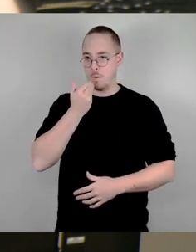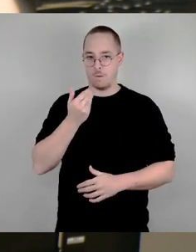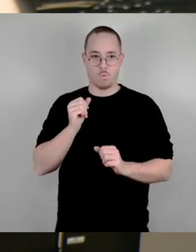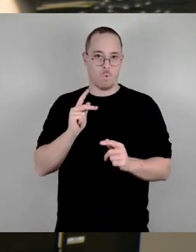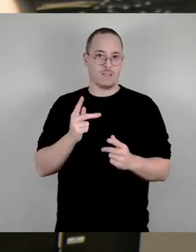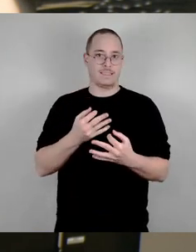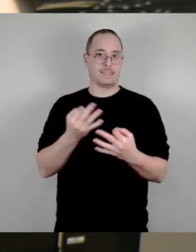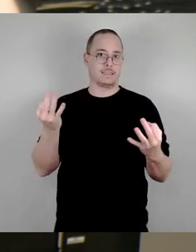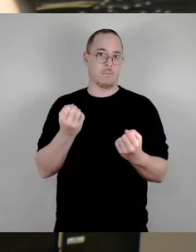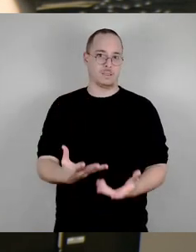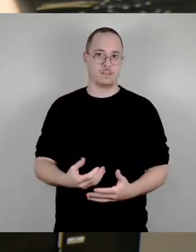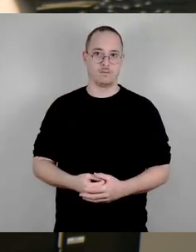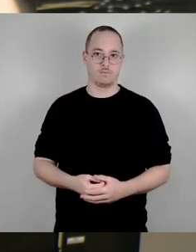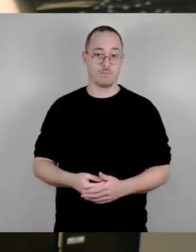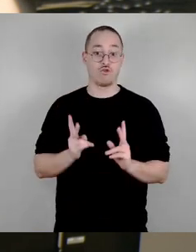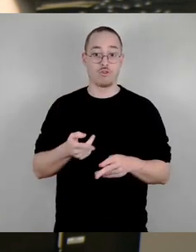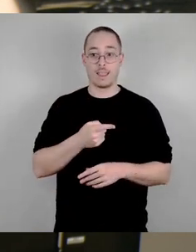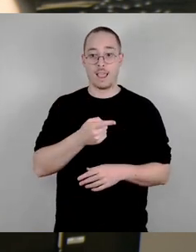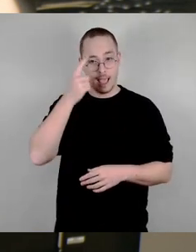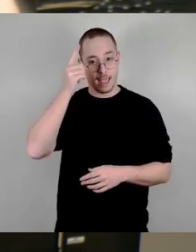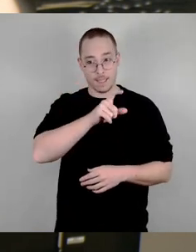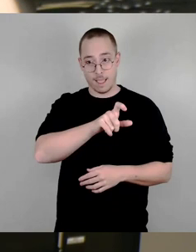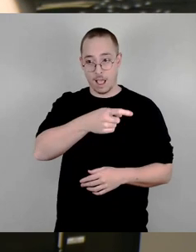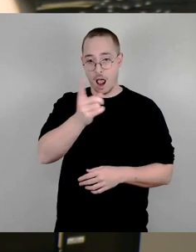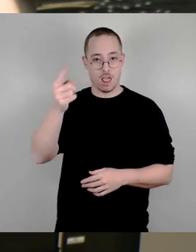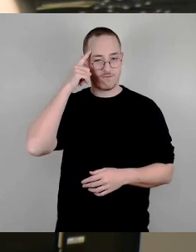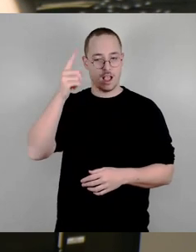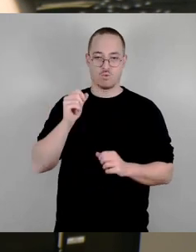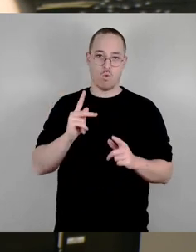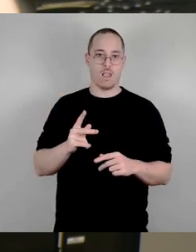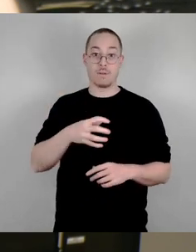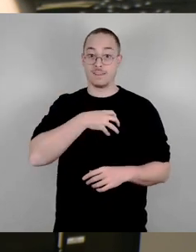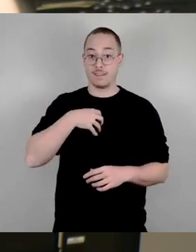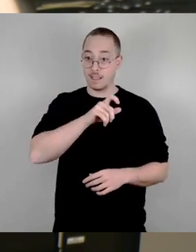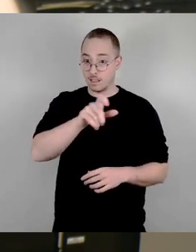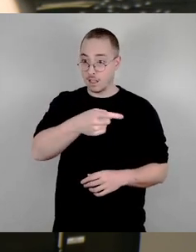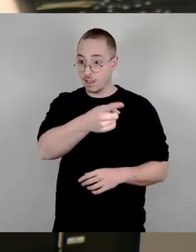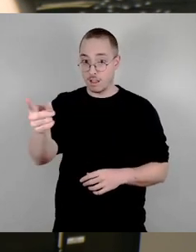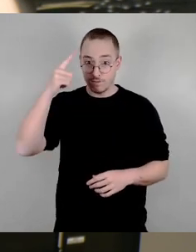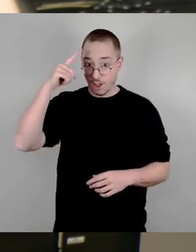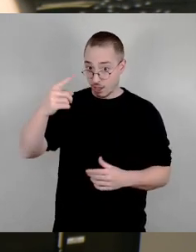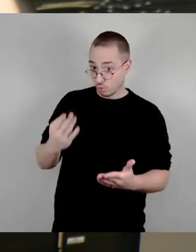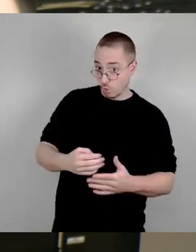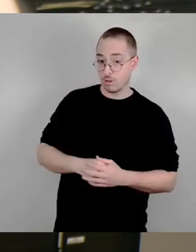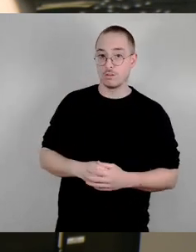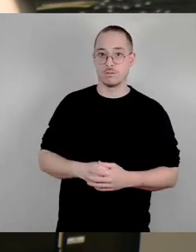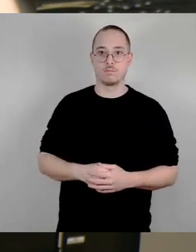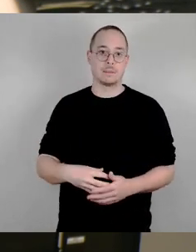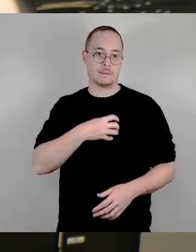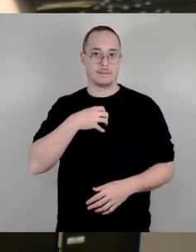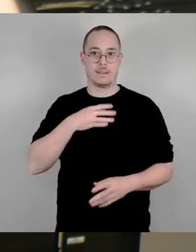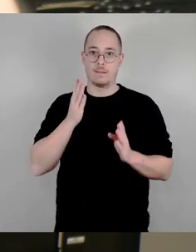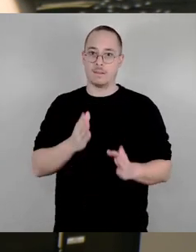Dresdnern, bewusst? Dass Dresden chronischen Geldmangel leidet, wissen alle, die die Arbeit des Stadtrats aufmerksam